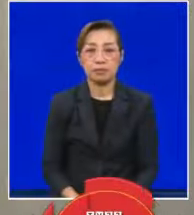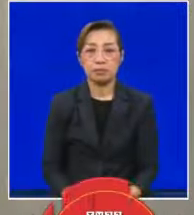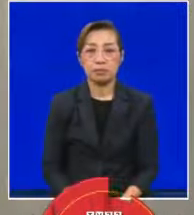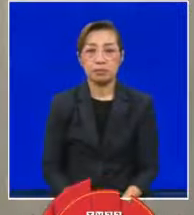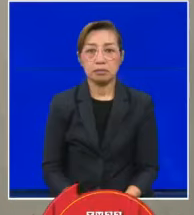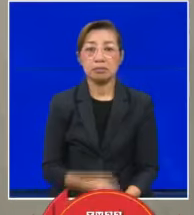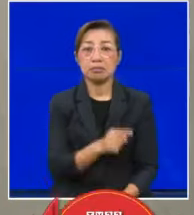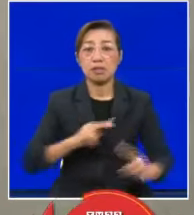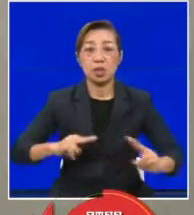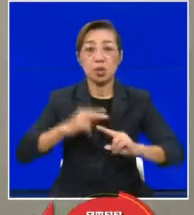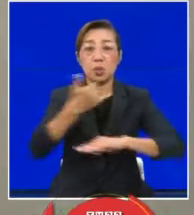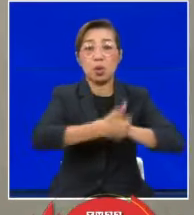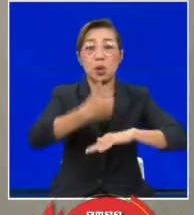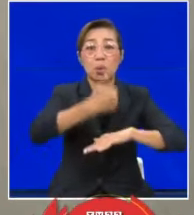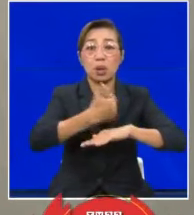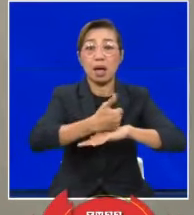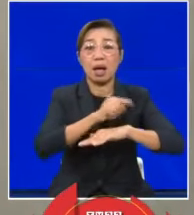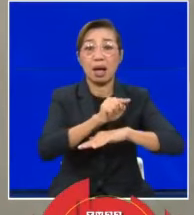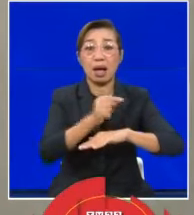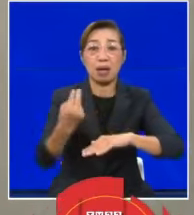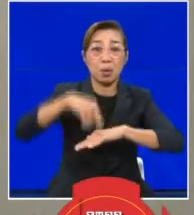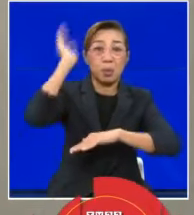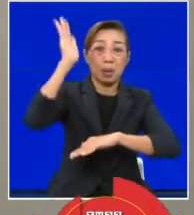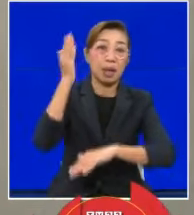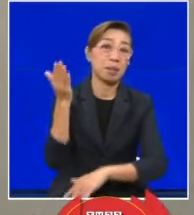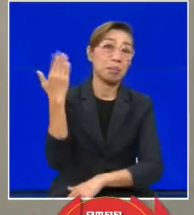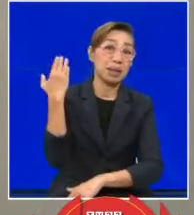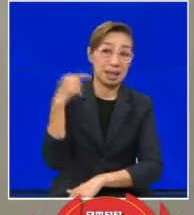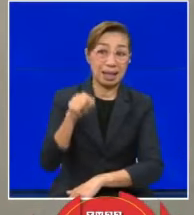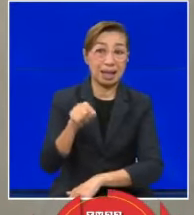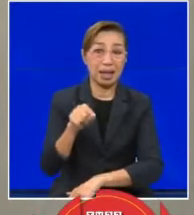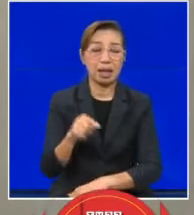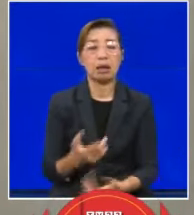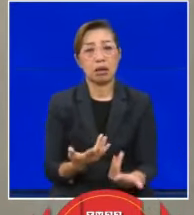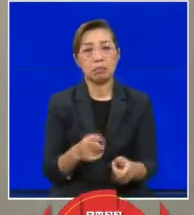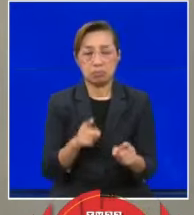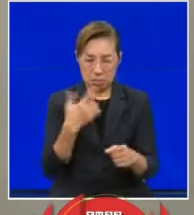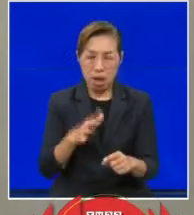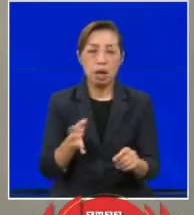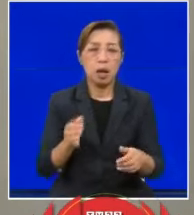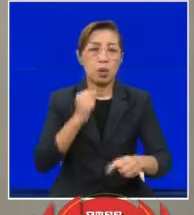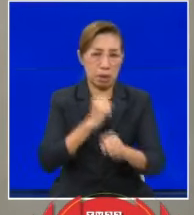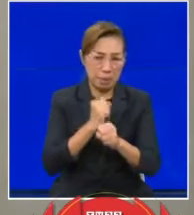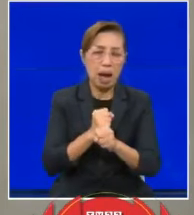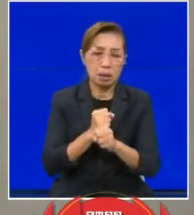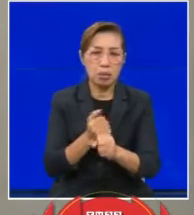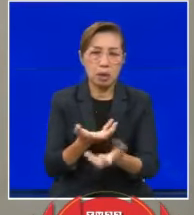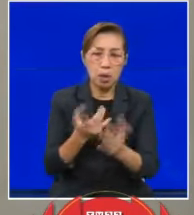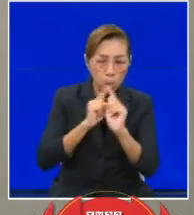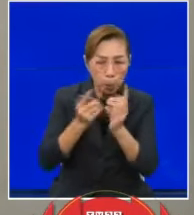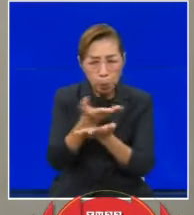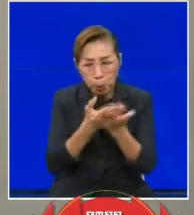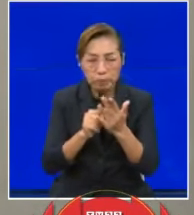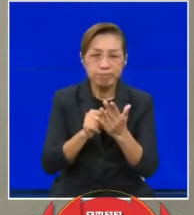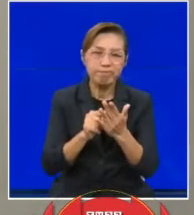ก็ตามที่ท่านรัฐมนตรีว่าการกระทรวงต่างประเทศแถลงไปเมื่อก่อนประชุมครม.นะครับเราก็มีการทำงานกันแต่มีการ